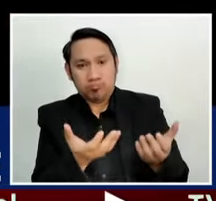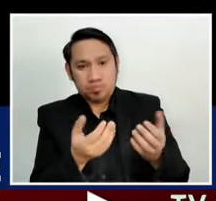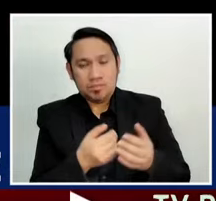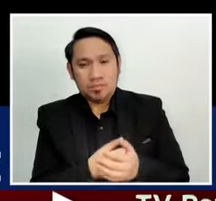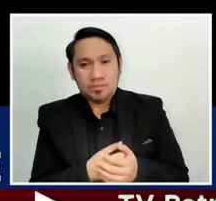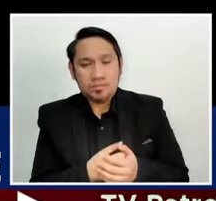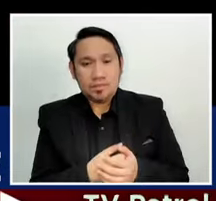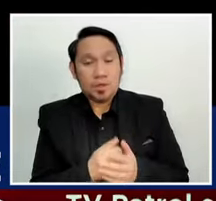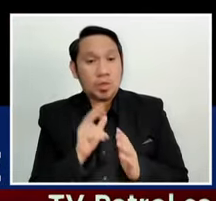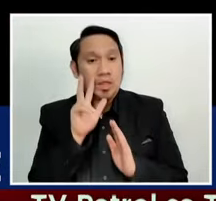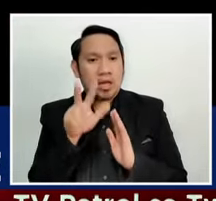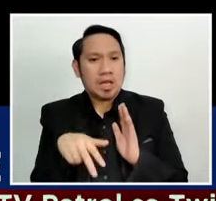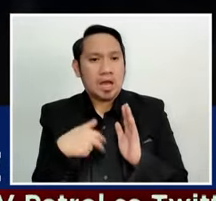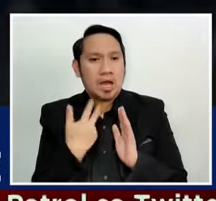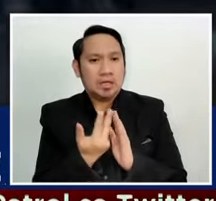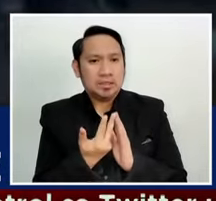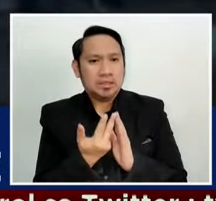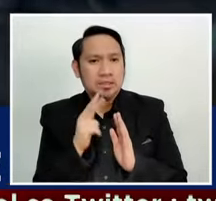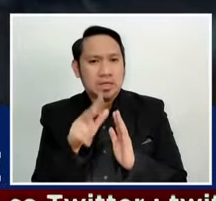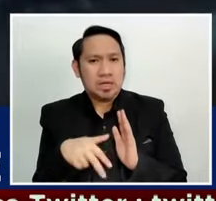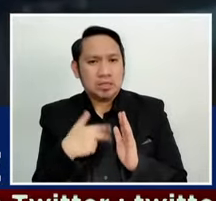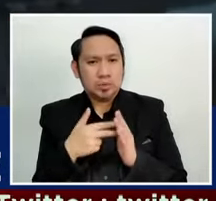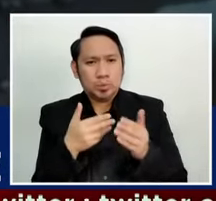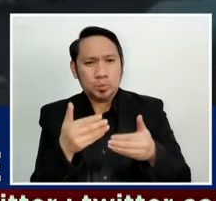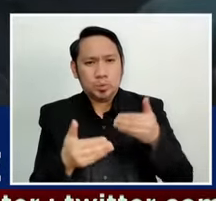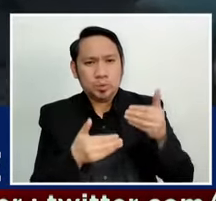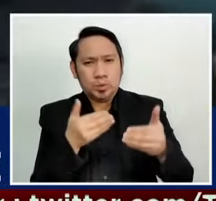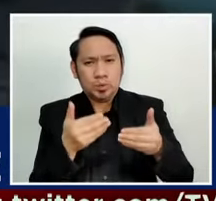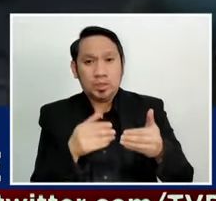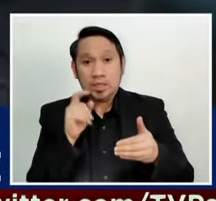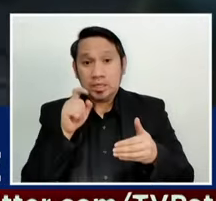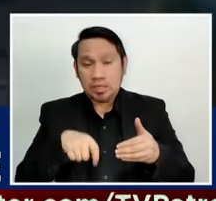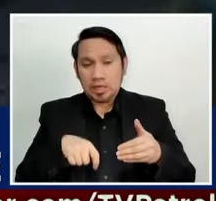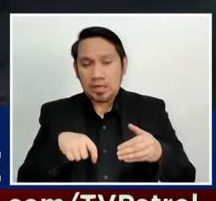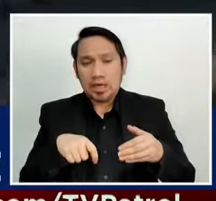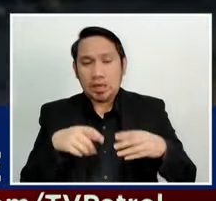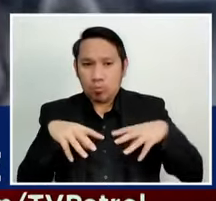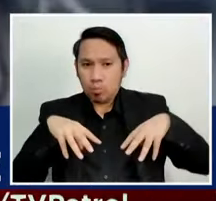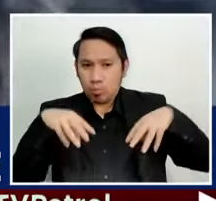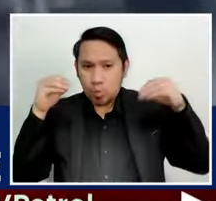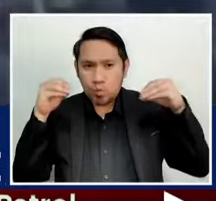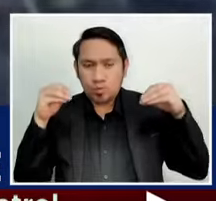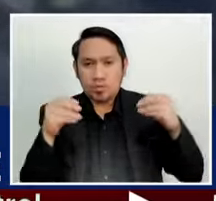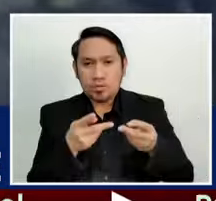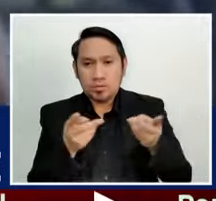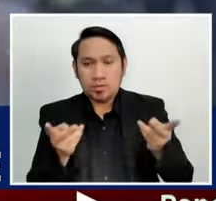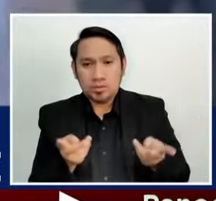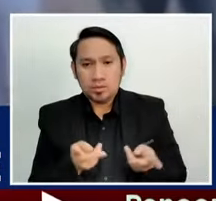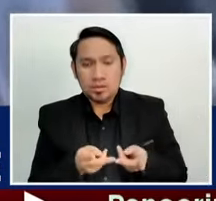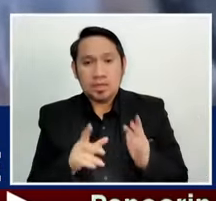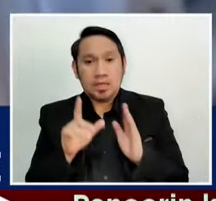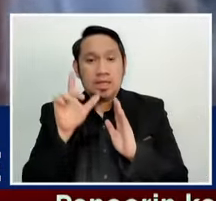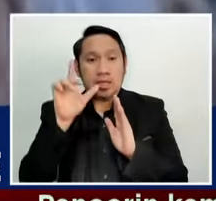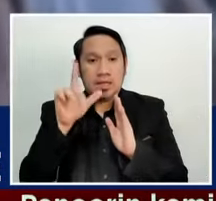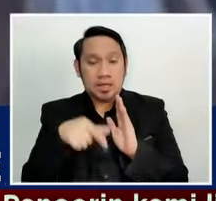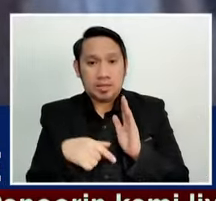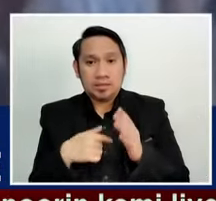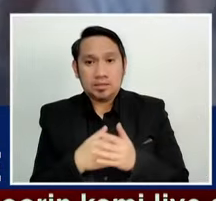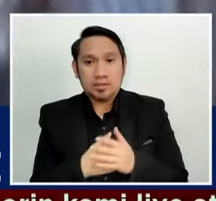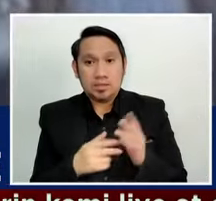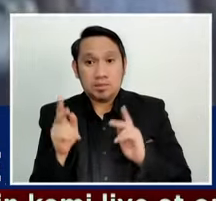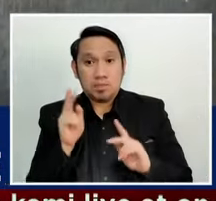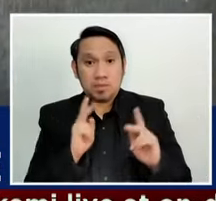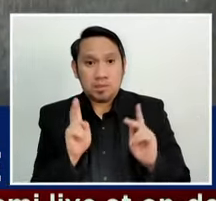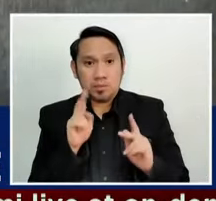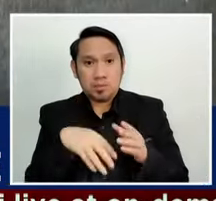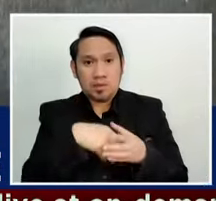halos 3 oras ang rescue operation. Kinailangan patayin ang linya ng kuryente sa lugar. Di nagtagal, naglabasan ang ilang